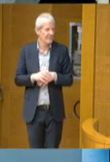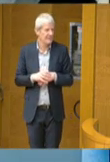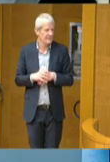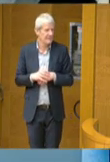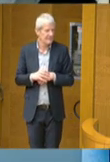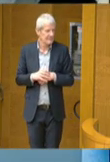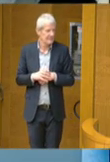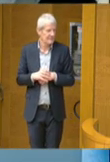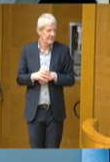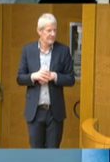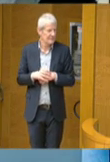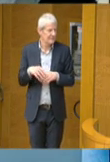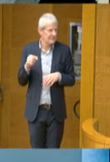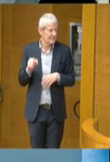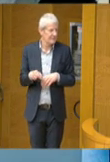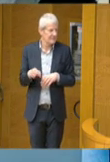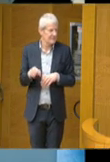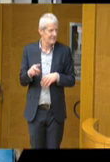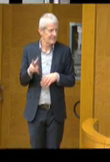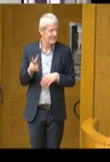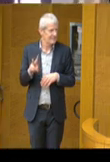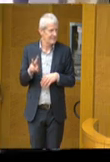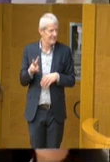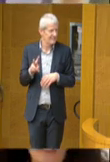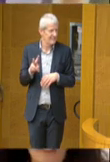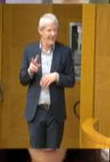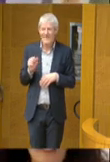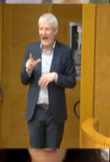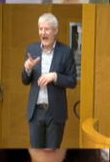qui. Adesso Valentina, vieni qui.